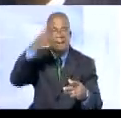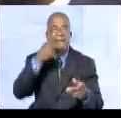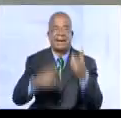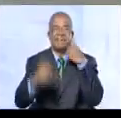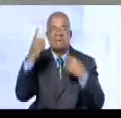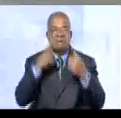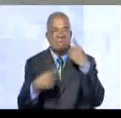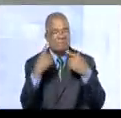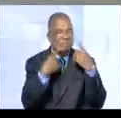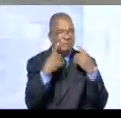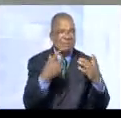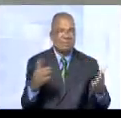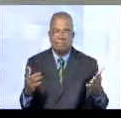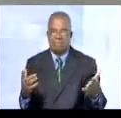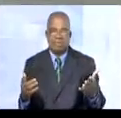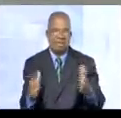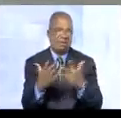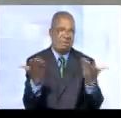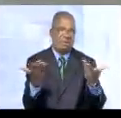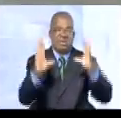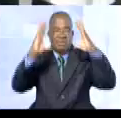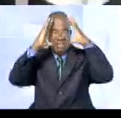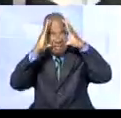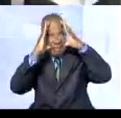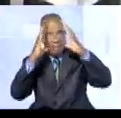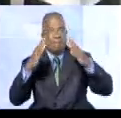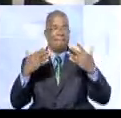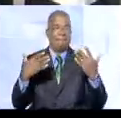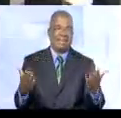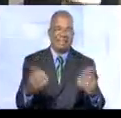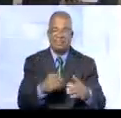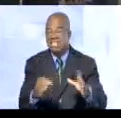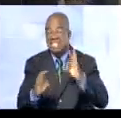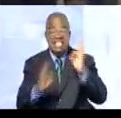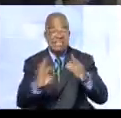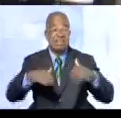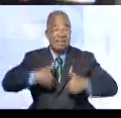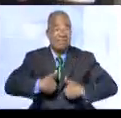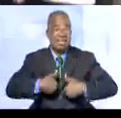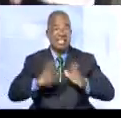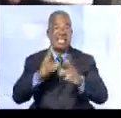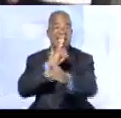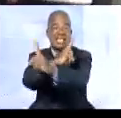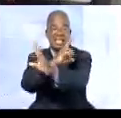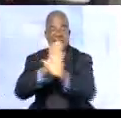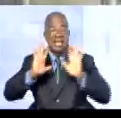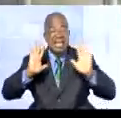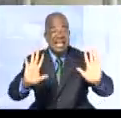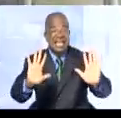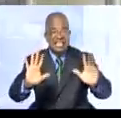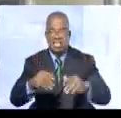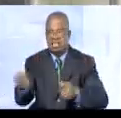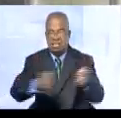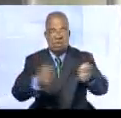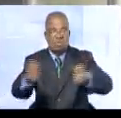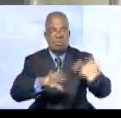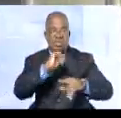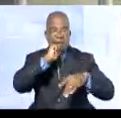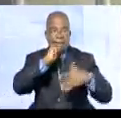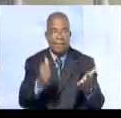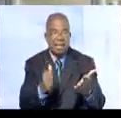sensibilisation et d'éducation à la sécurité routière va s'étendre jusqu'au 2 avril prochain. Déjà, les automobilistes se disent satisfaits de l'initiative. Rouler